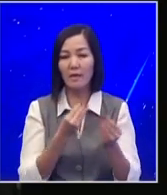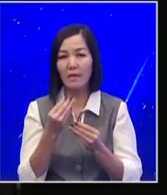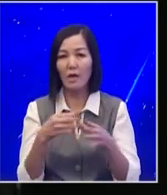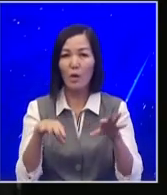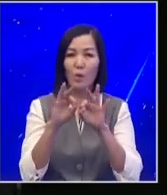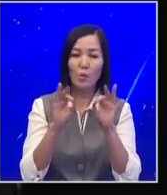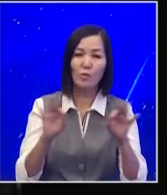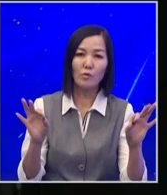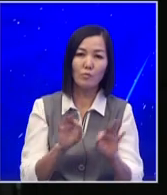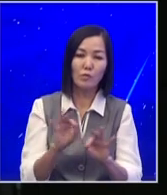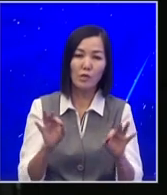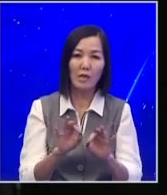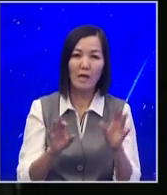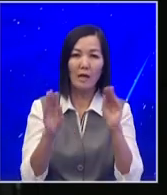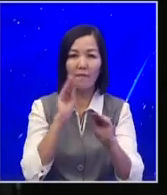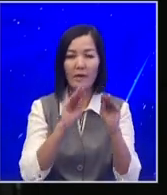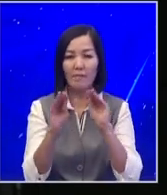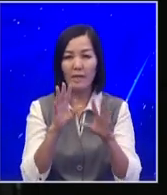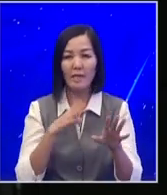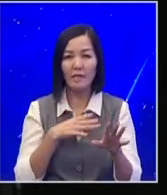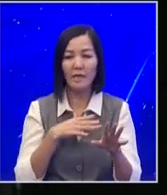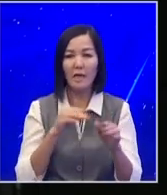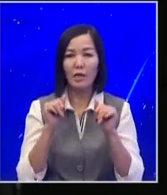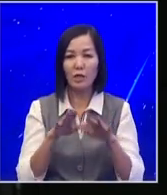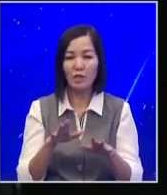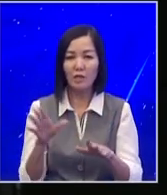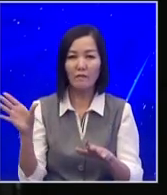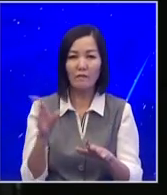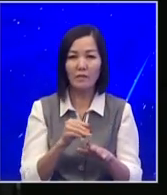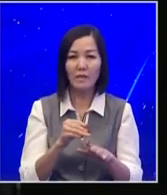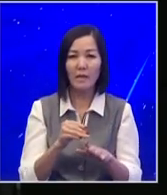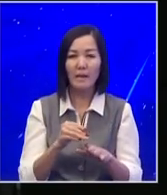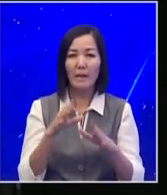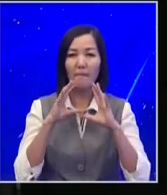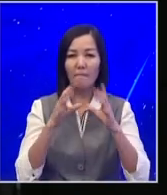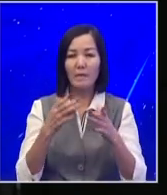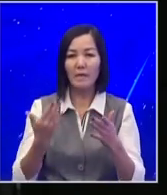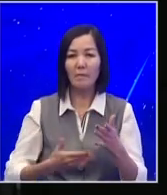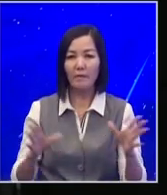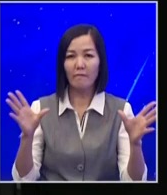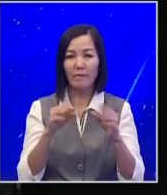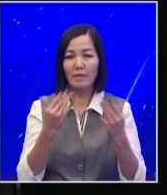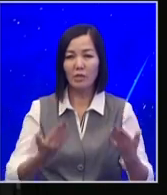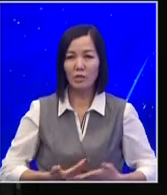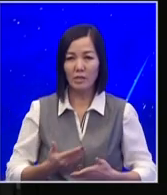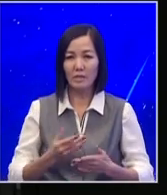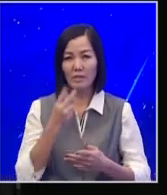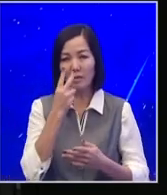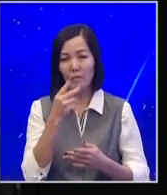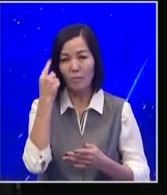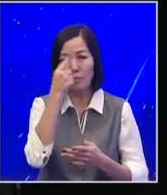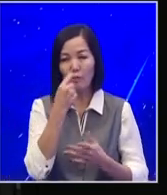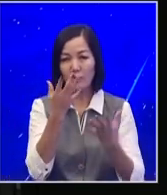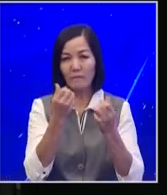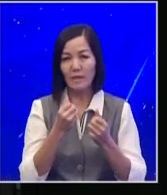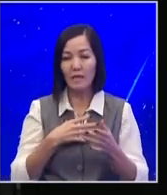художественное и музыкальное оформление спектакля, режиссерское решение. Мы словно окунулись в мир Абая и пережили вместе с ним всю палитру его эмоций. Я очень благодарен